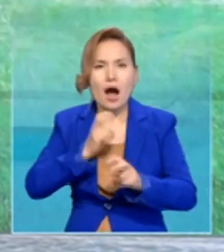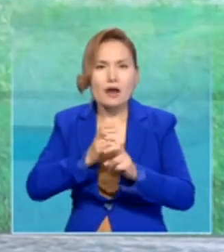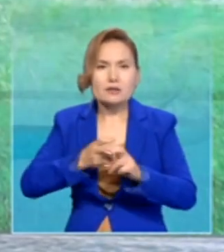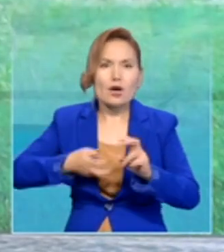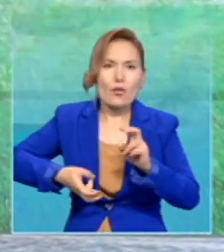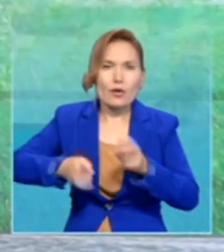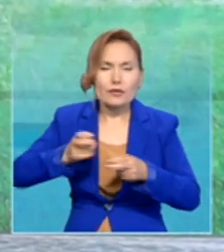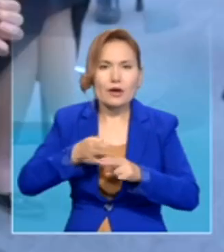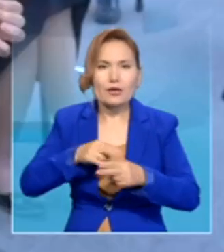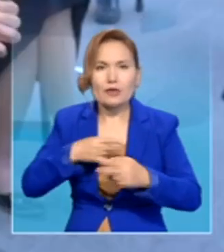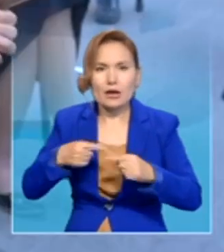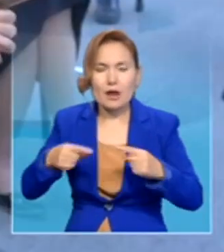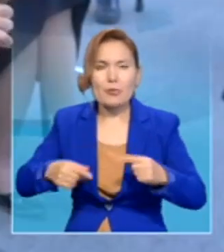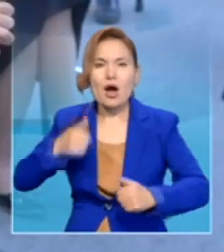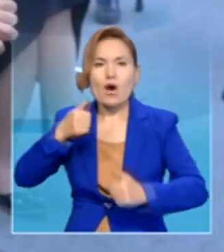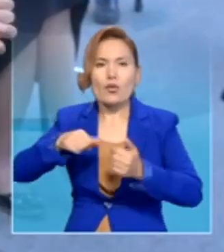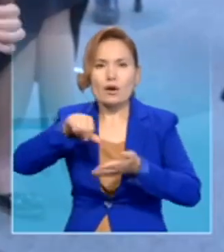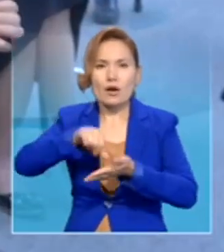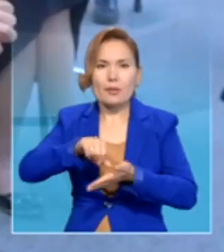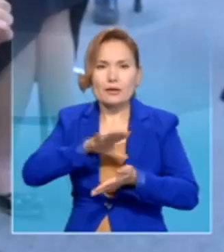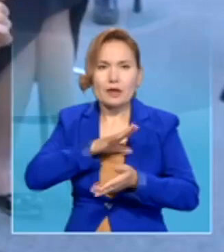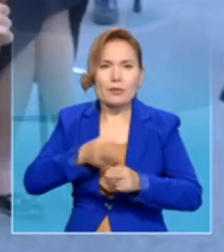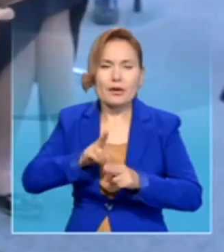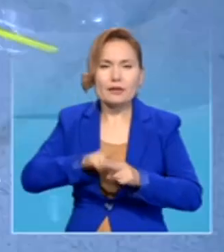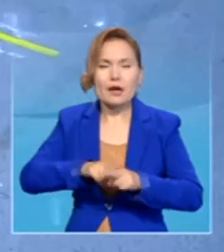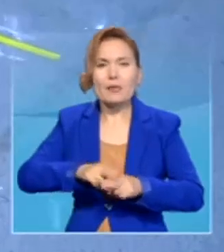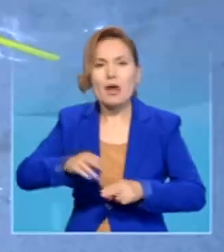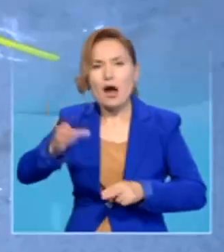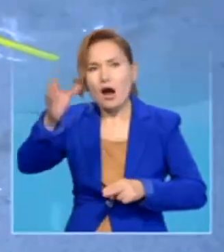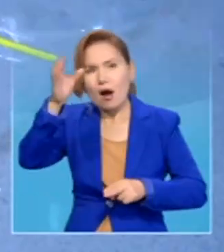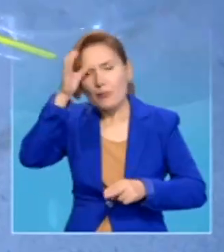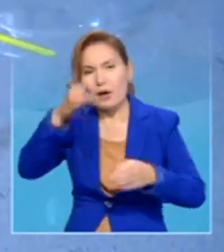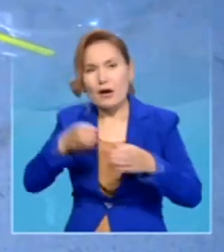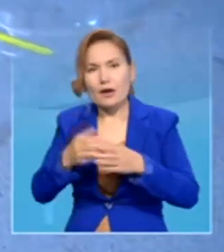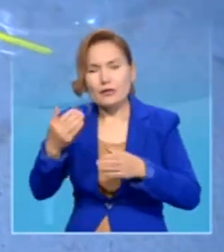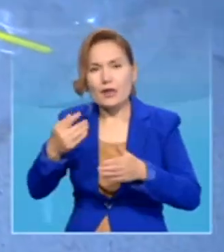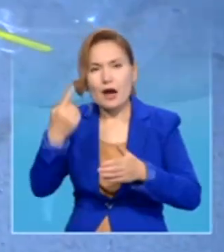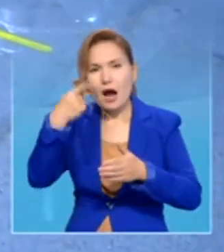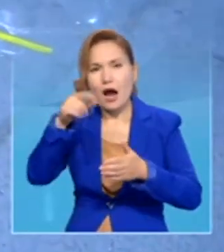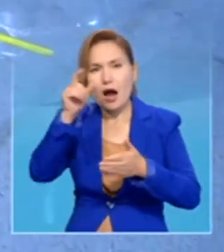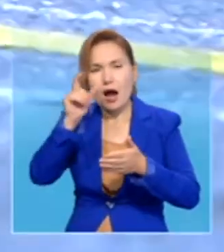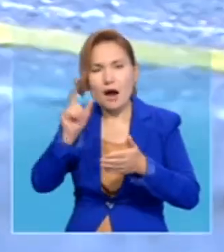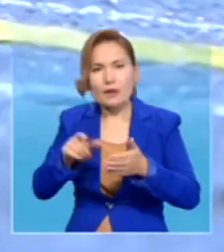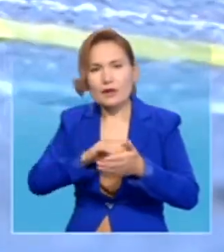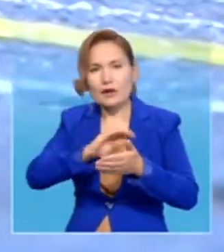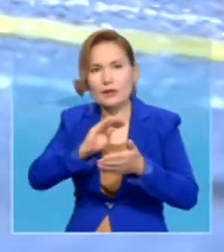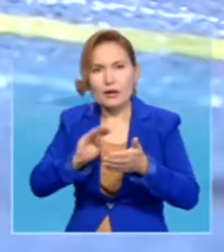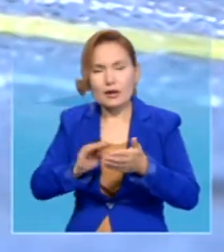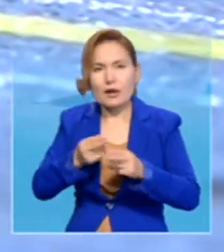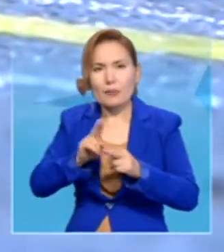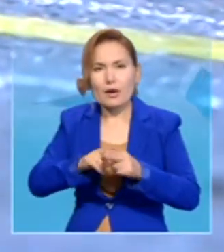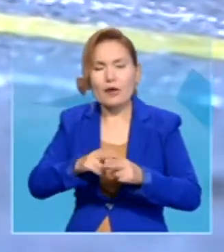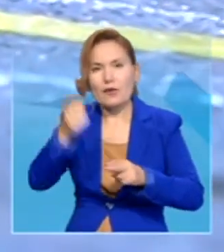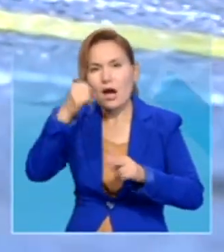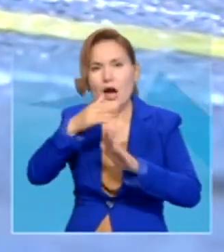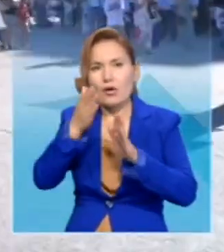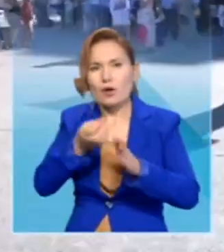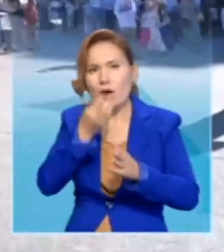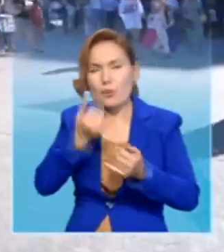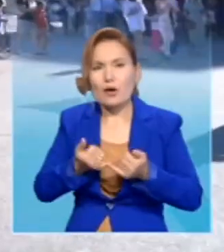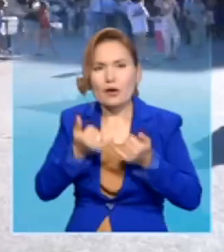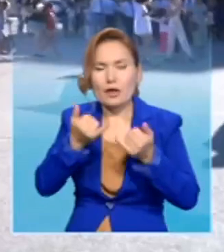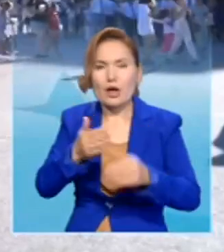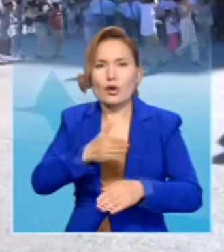буын аудан өнерпаздарының концертін тамашалады. Зиялы қауым ақын Бақтыбай Жолбарысұлының ескерткішіне гүл шоқтарын